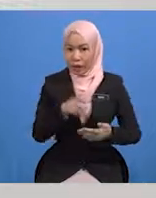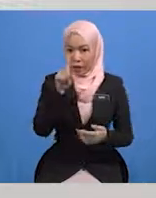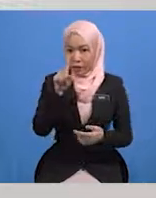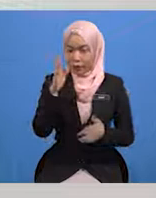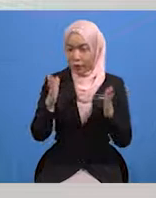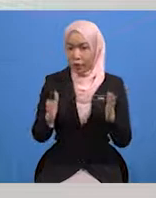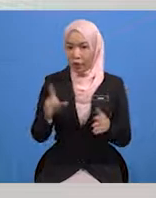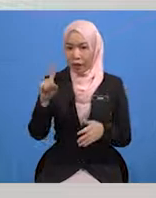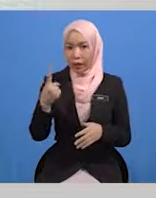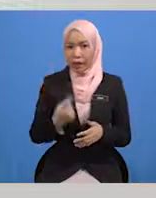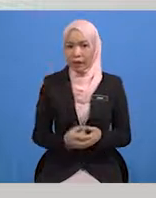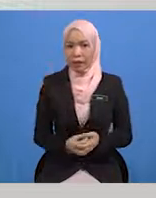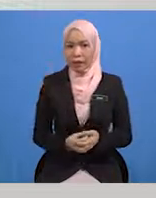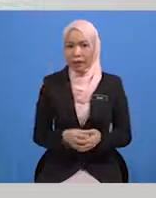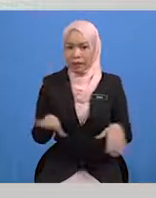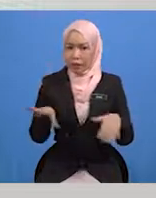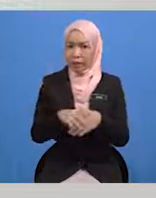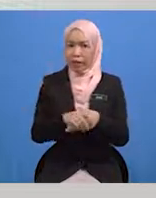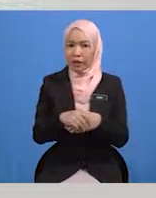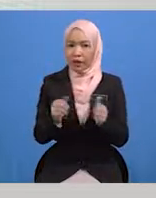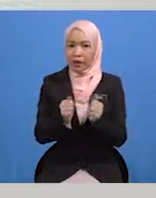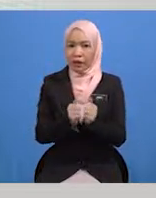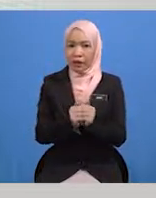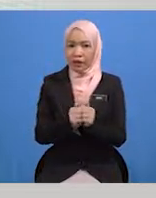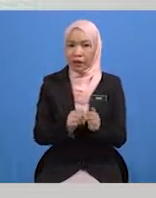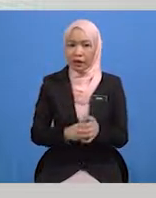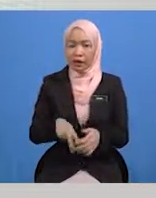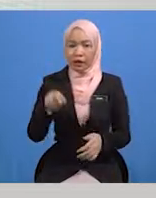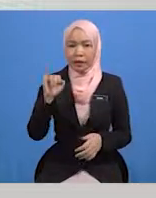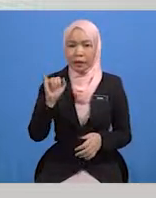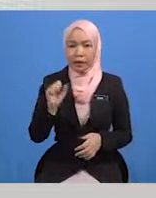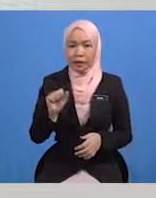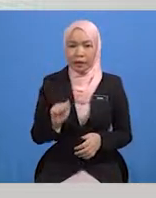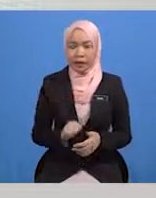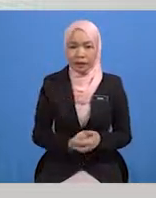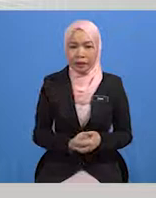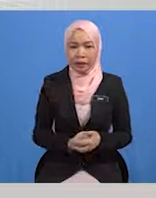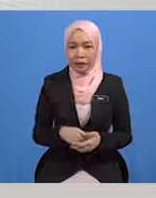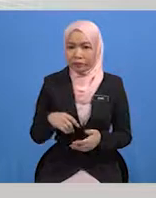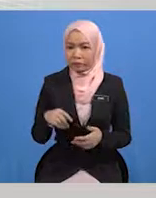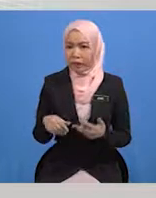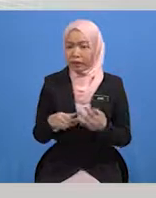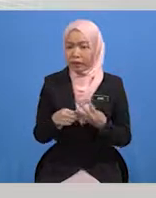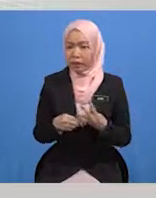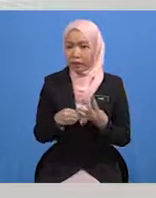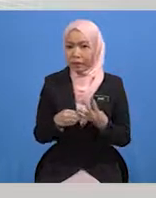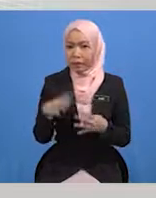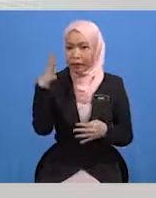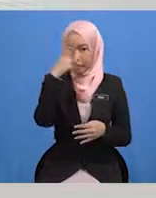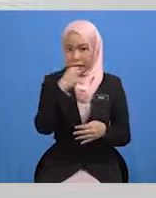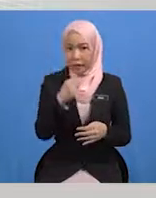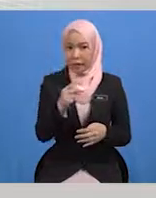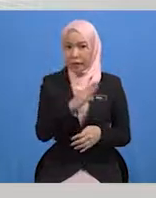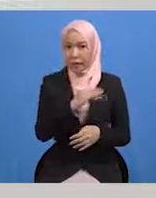Ketiga, berkahwin dengan Misa Sagaraga. Yang keempat, cantik dan bersahabat